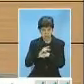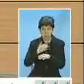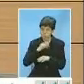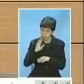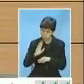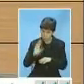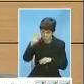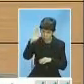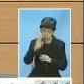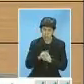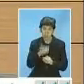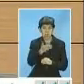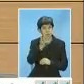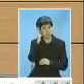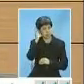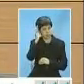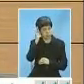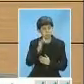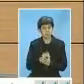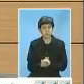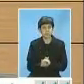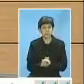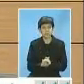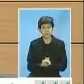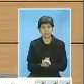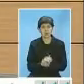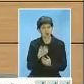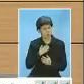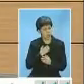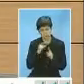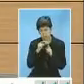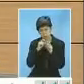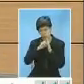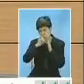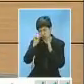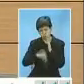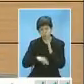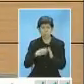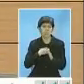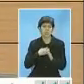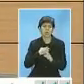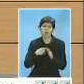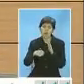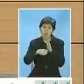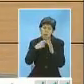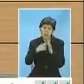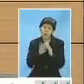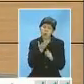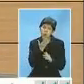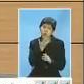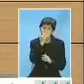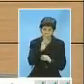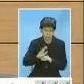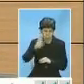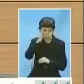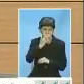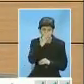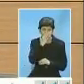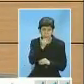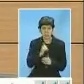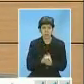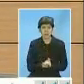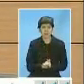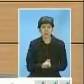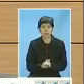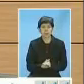วงผู้อภิปรายและขอให้ถอนคำพูดเหตุผลที่ผมขอประท้วงผู้อภิปรายเนื่องจ